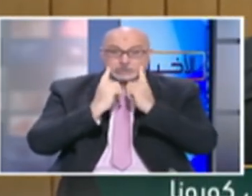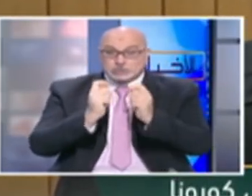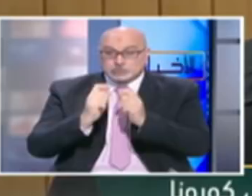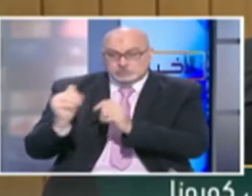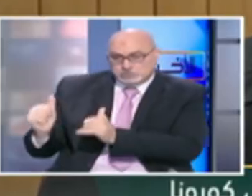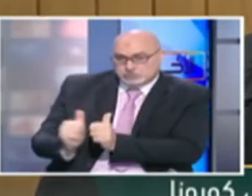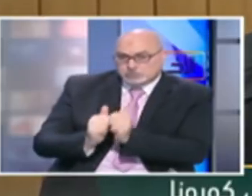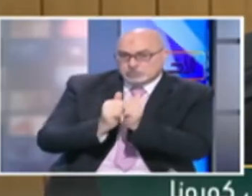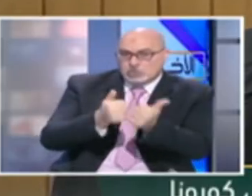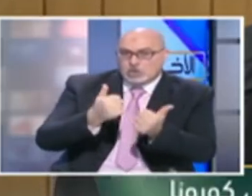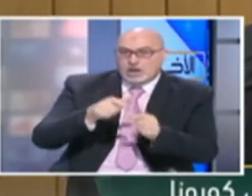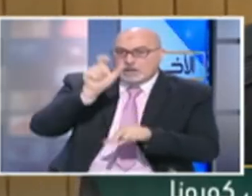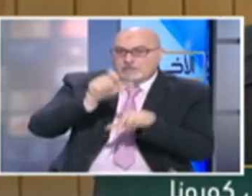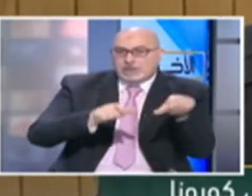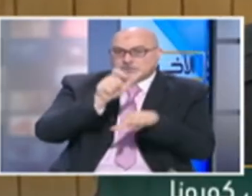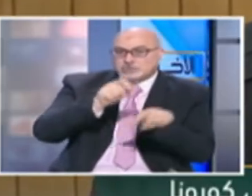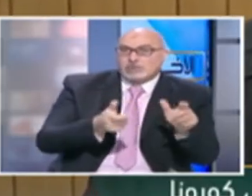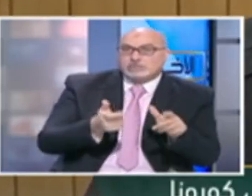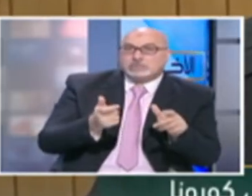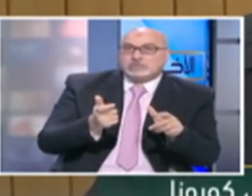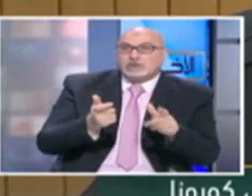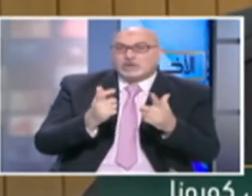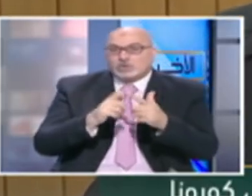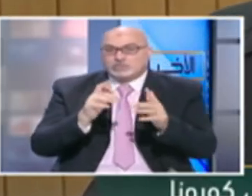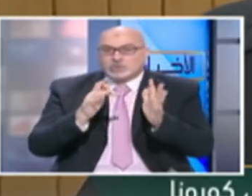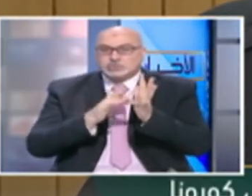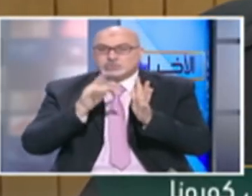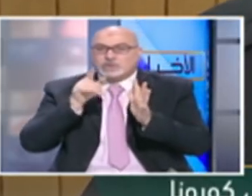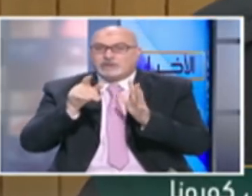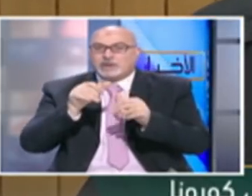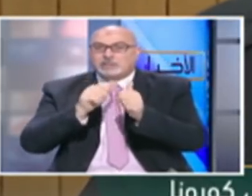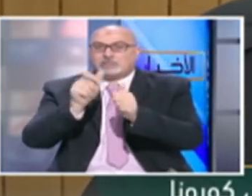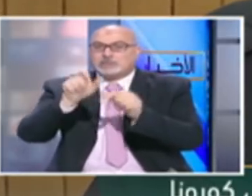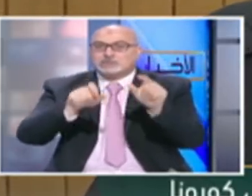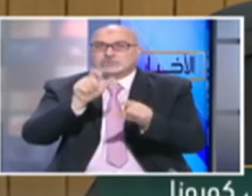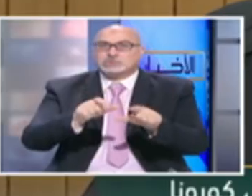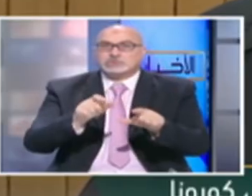اللي كانوا في باتصال مباشر مع هاد الأشخاص، وهو